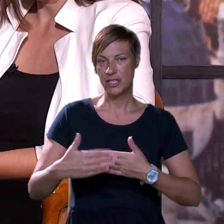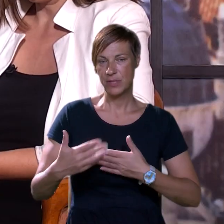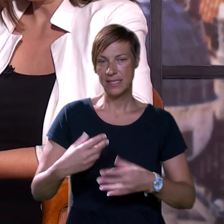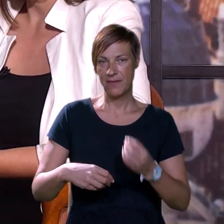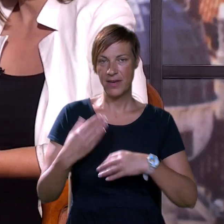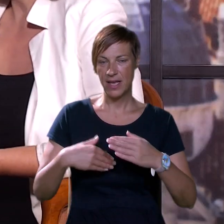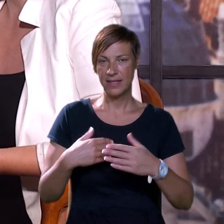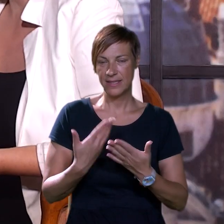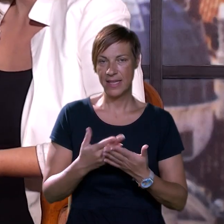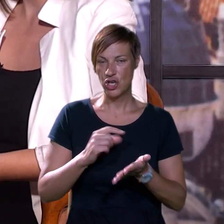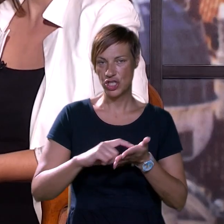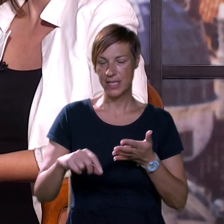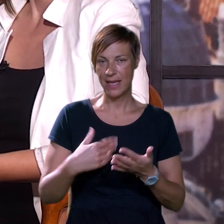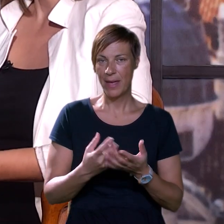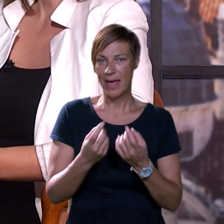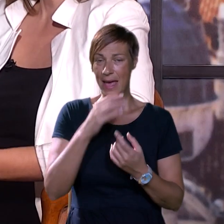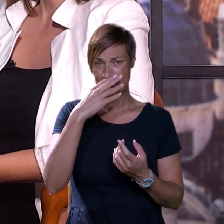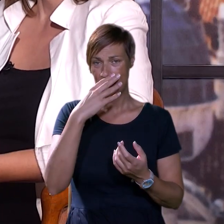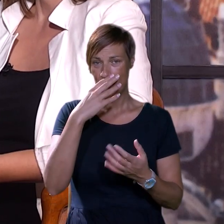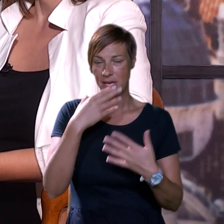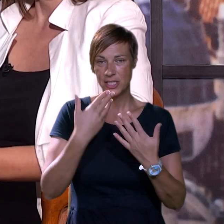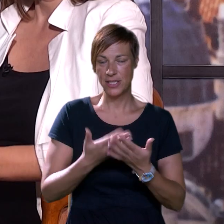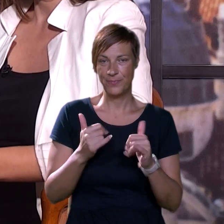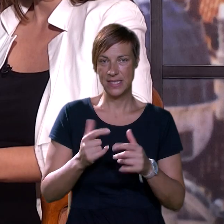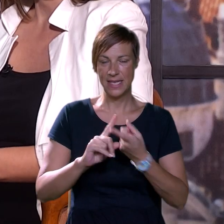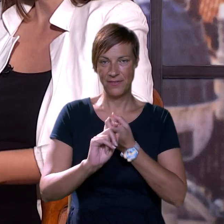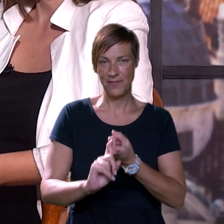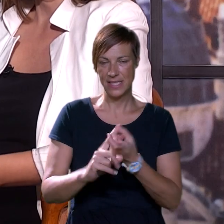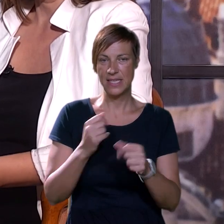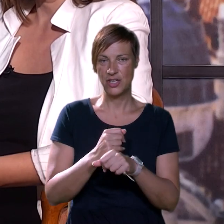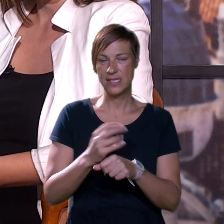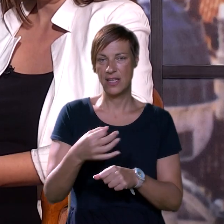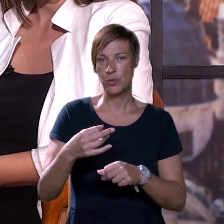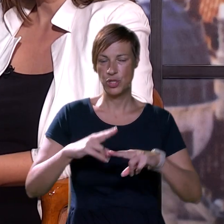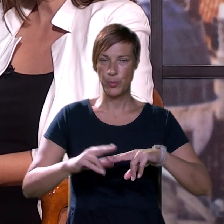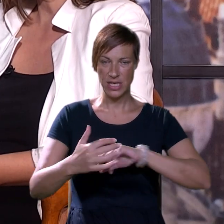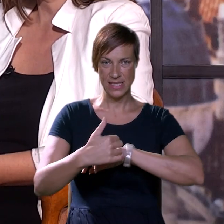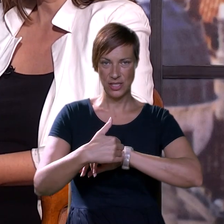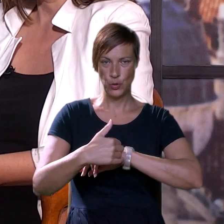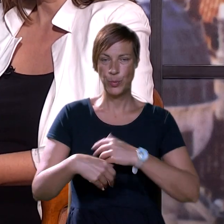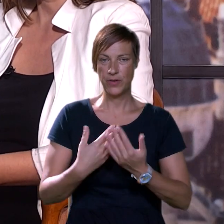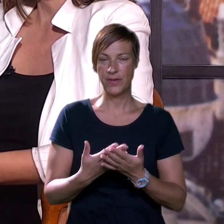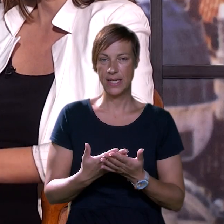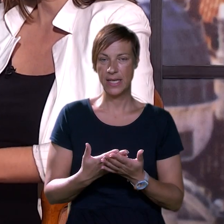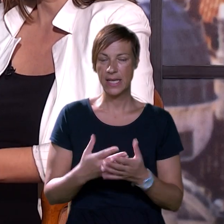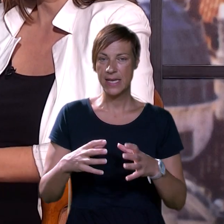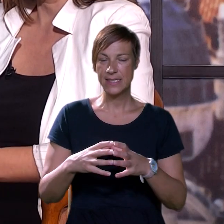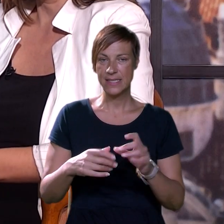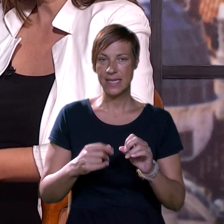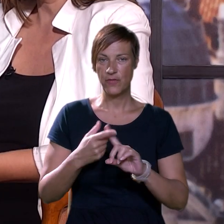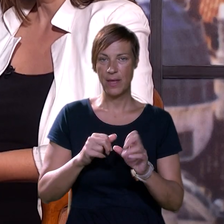Kasnije ćemo se vratiti na još neke teme, ali evo sada vezano za vaš rad u Općoj bolnici Dubrovnik. Sad ste na